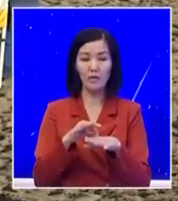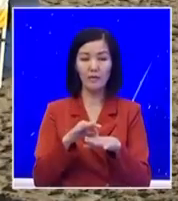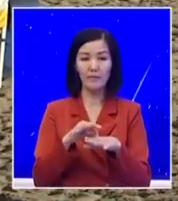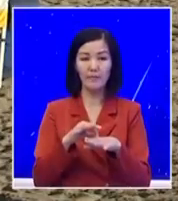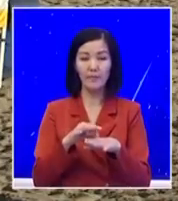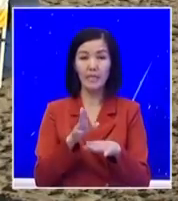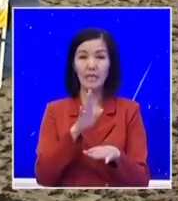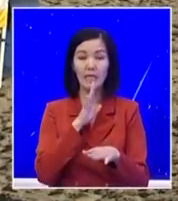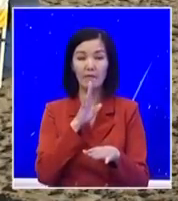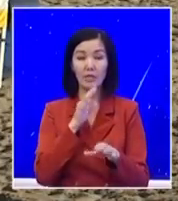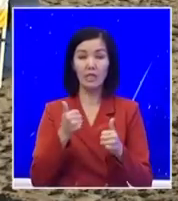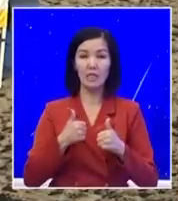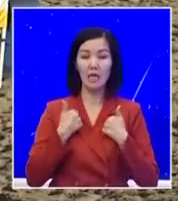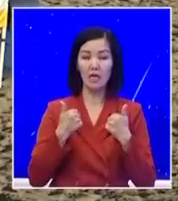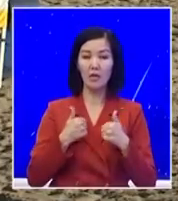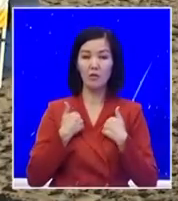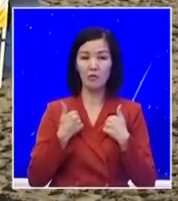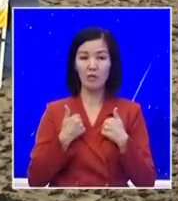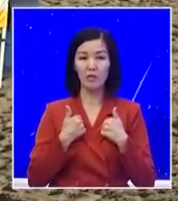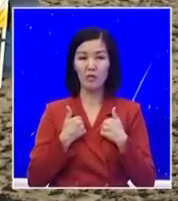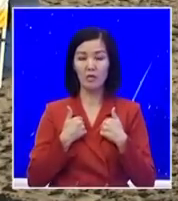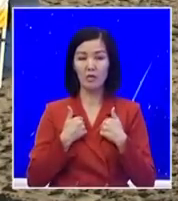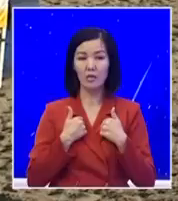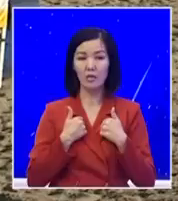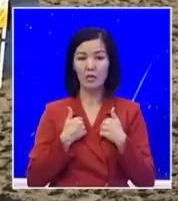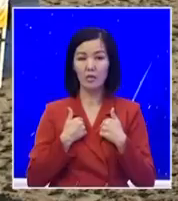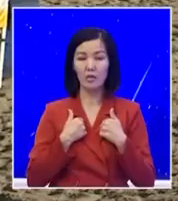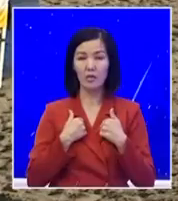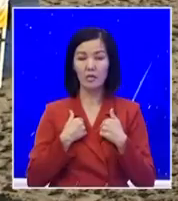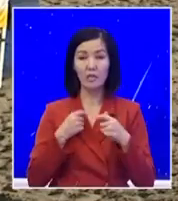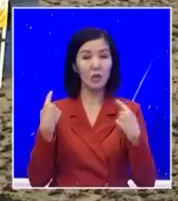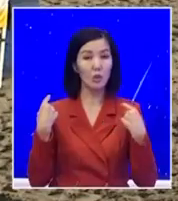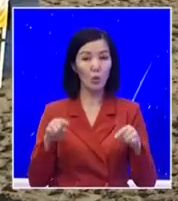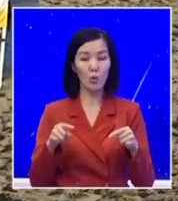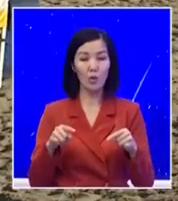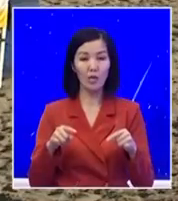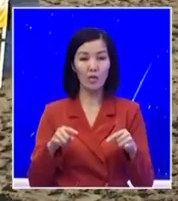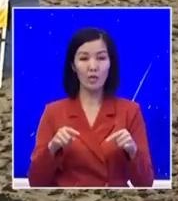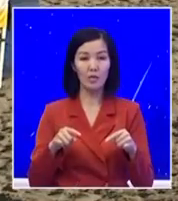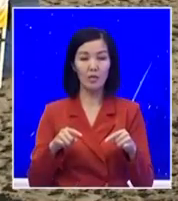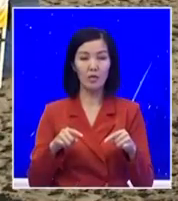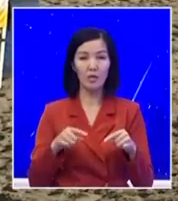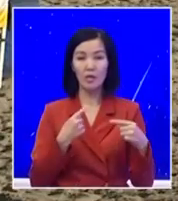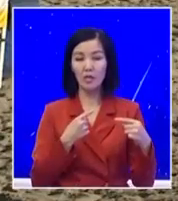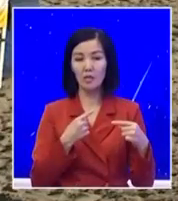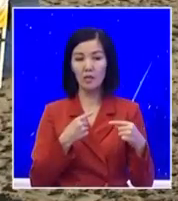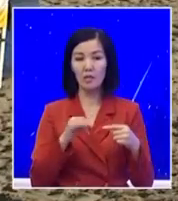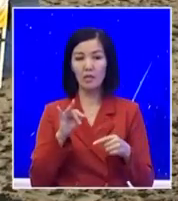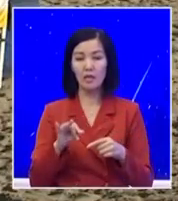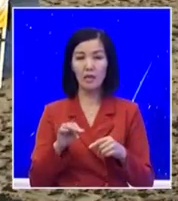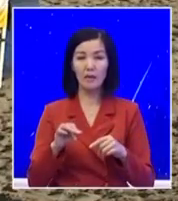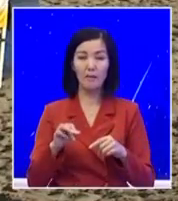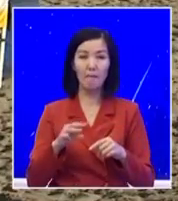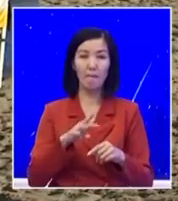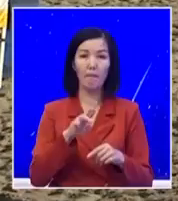И девочки как бы стараются здесь уже не так, здесь отталкивание другое. Сила трения как бы тоже другой, и мяч